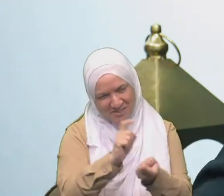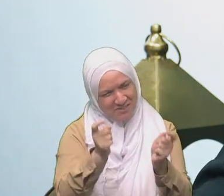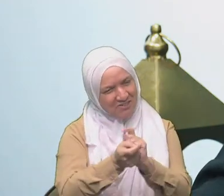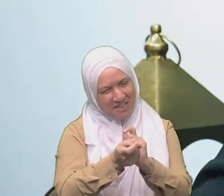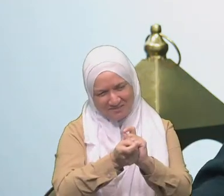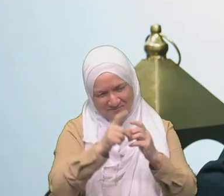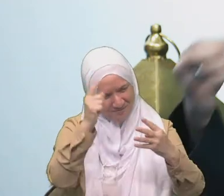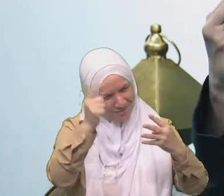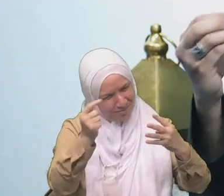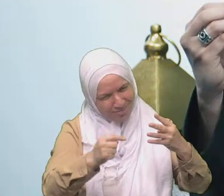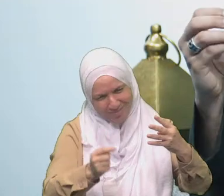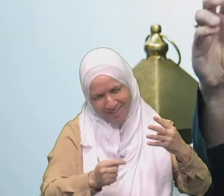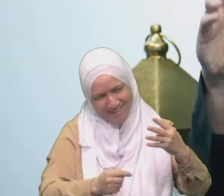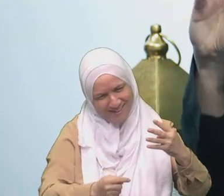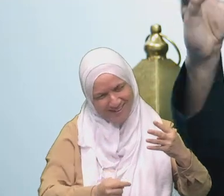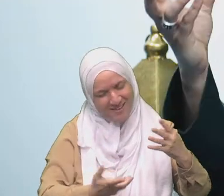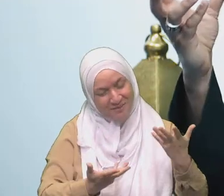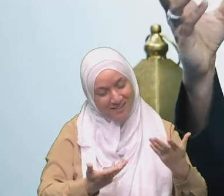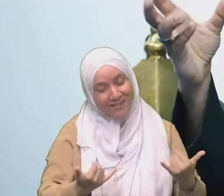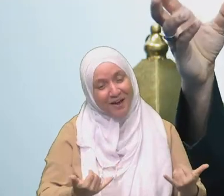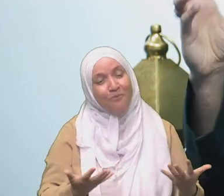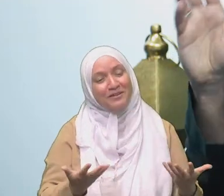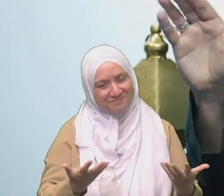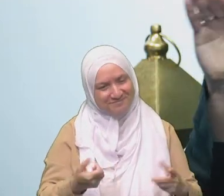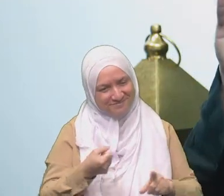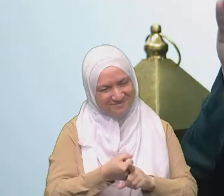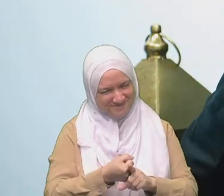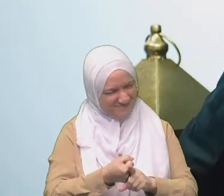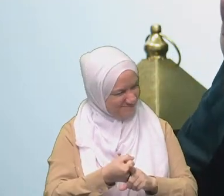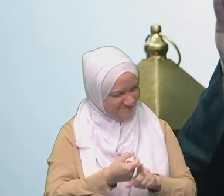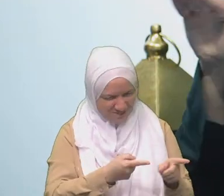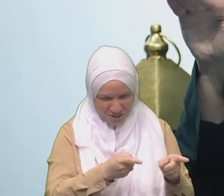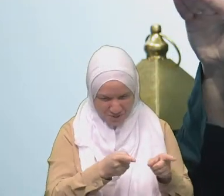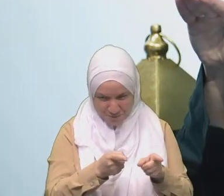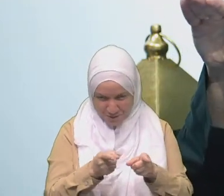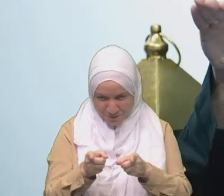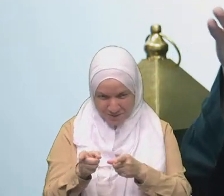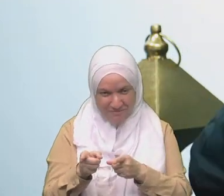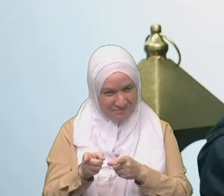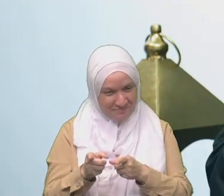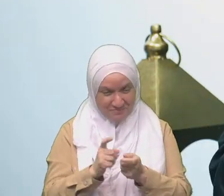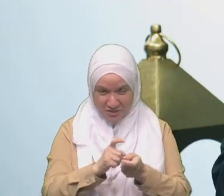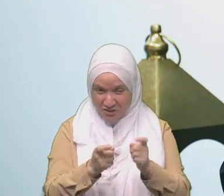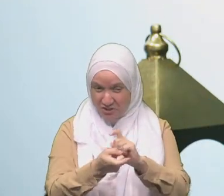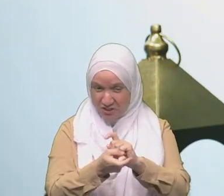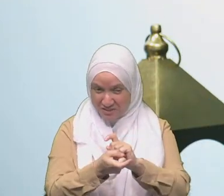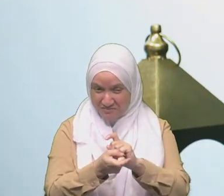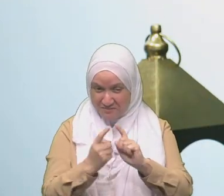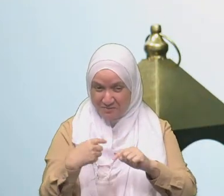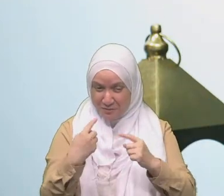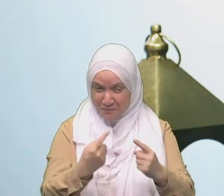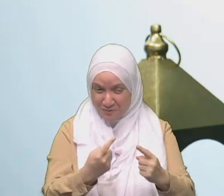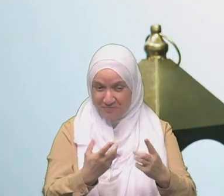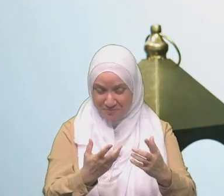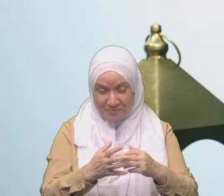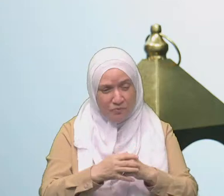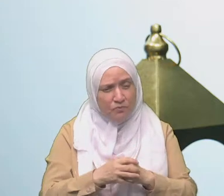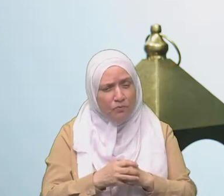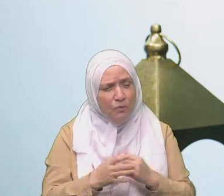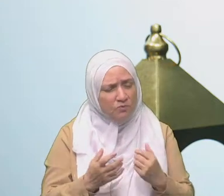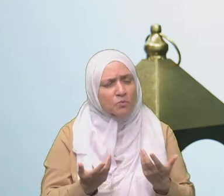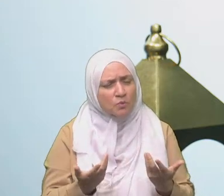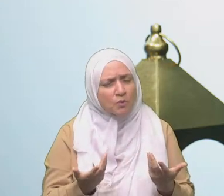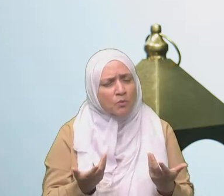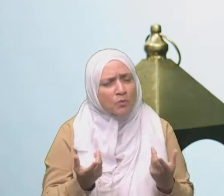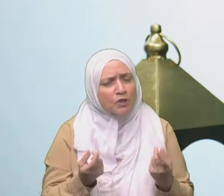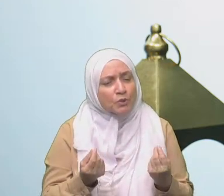Qadr. What better way to have your tawbah accepted than to say, oh Allah, I'm there. And this is the hope of the Prophet ﷺ, where he mentions, when